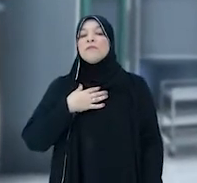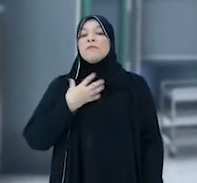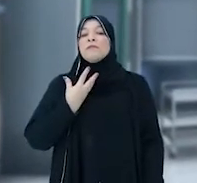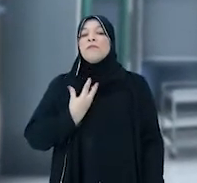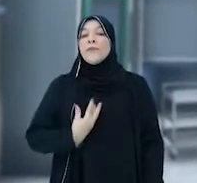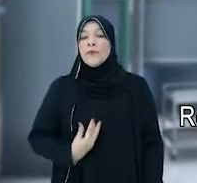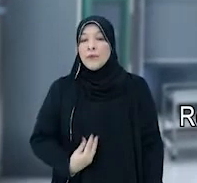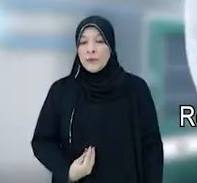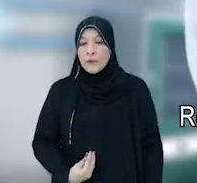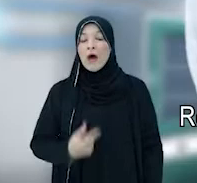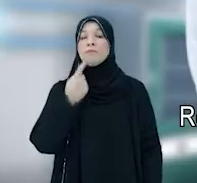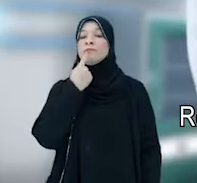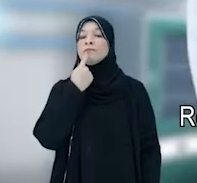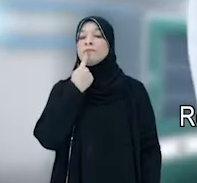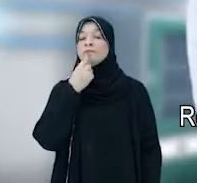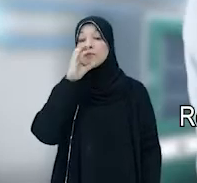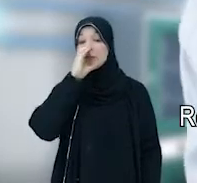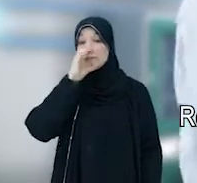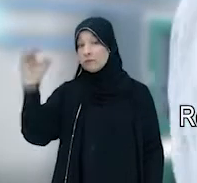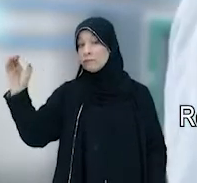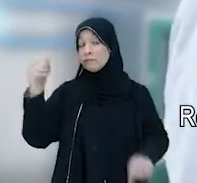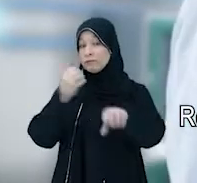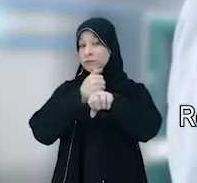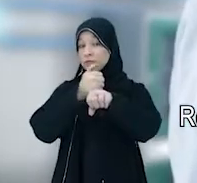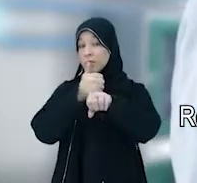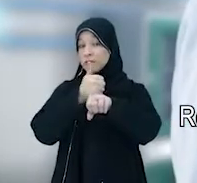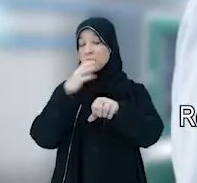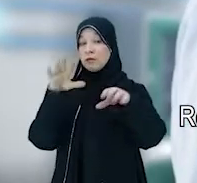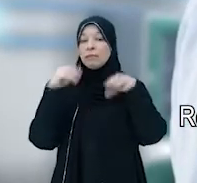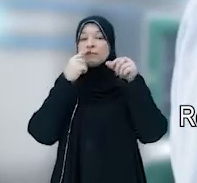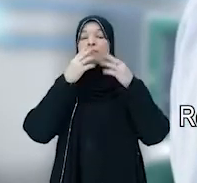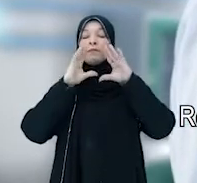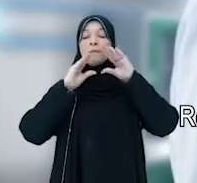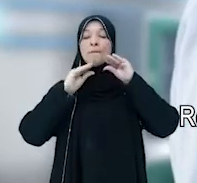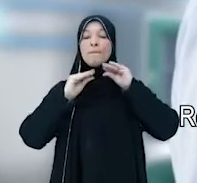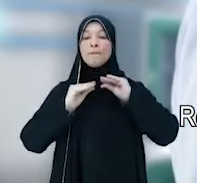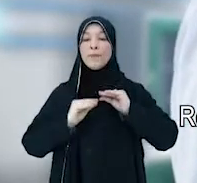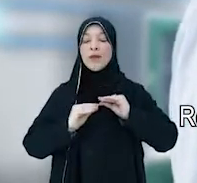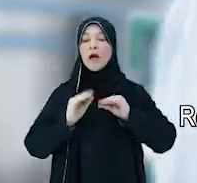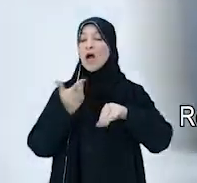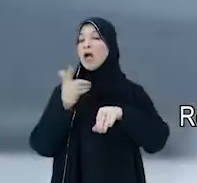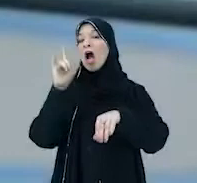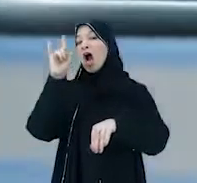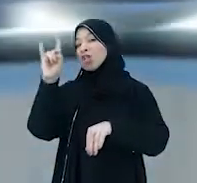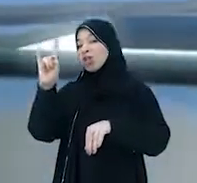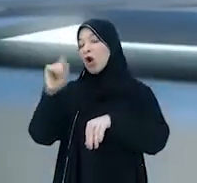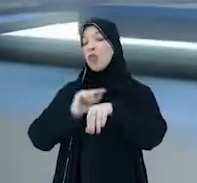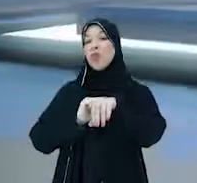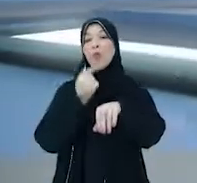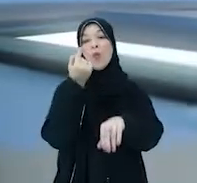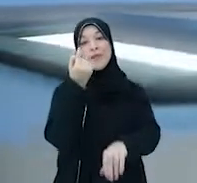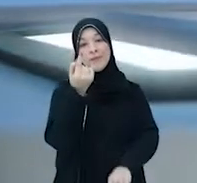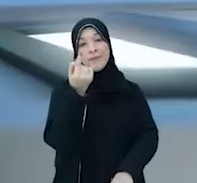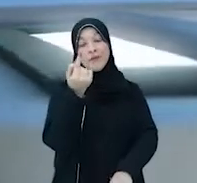من خلال فمك. أزل أنبوب الجهاز الموصل من فمك واحبس نفسك لمدة أقصاها 10 ثوان.